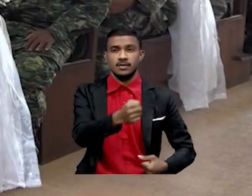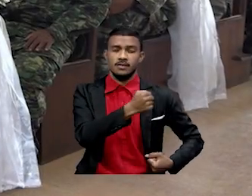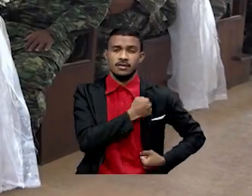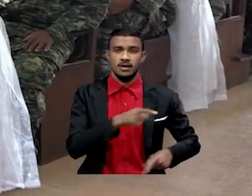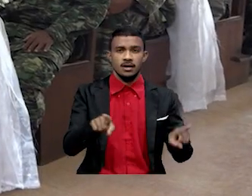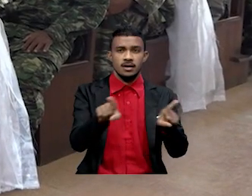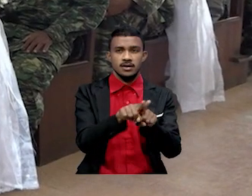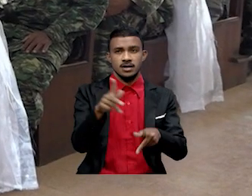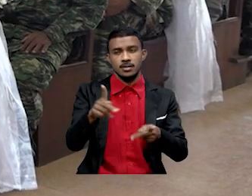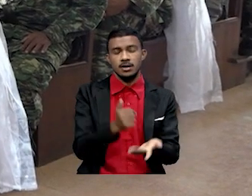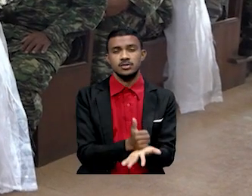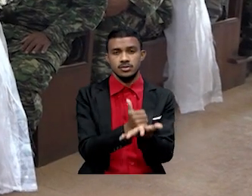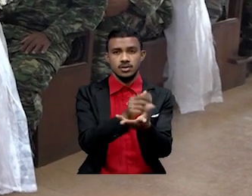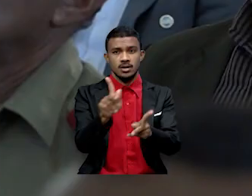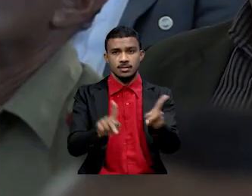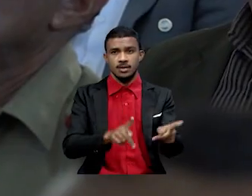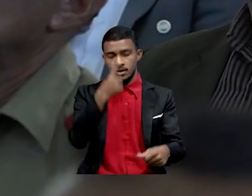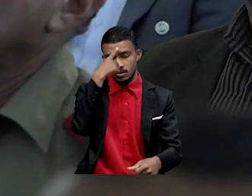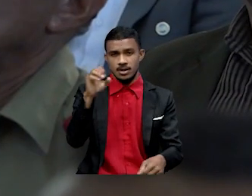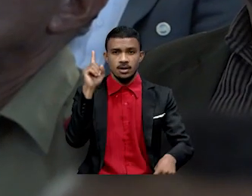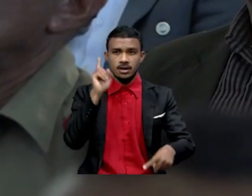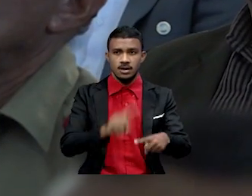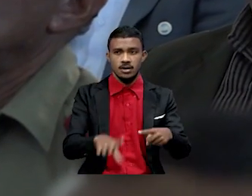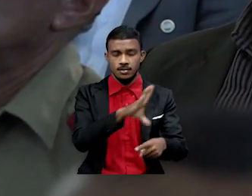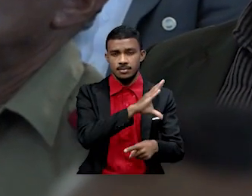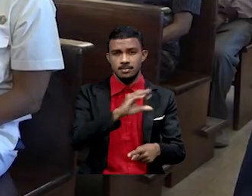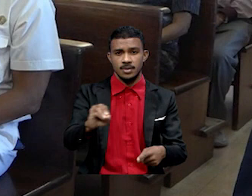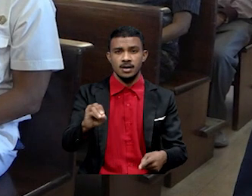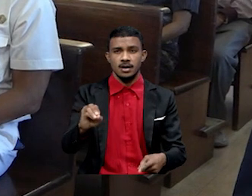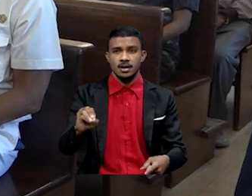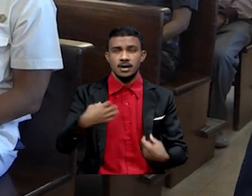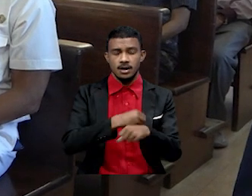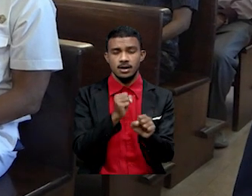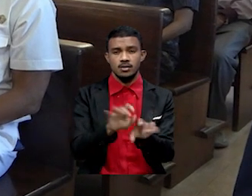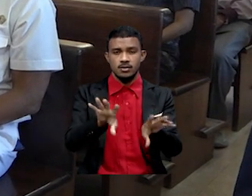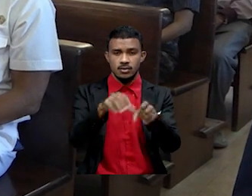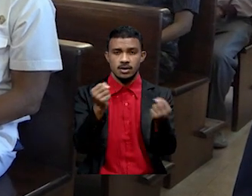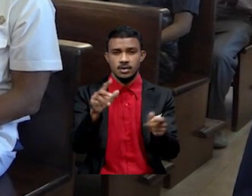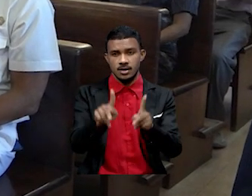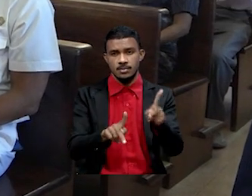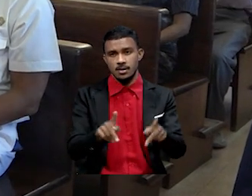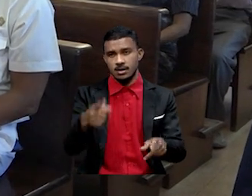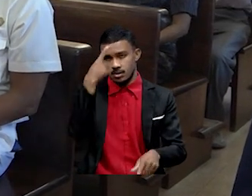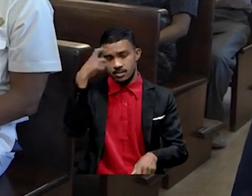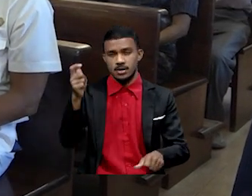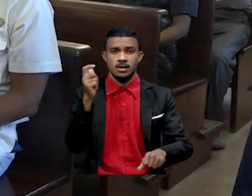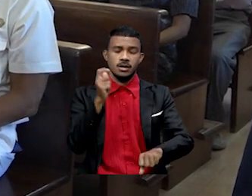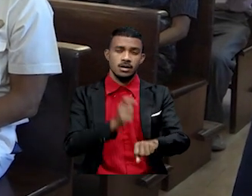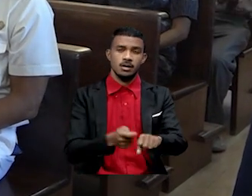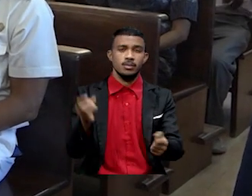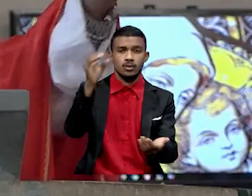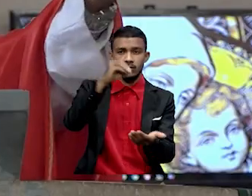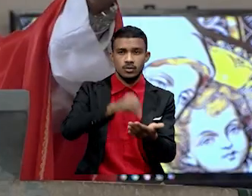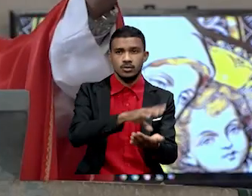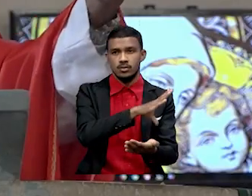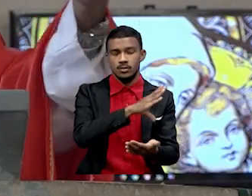kroat povunian tambane labele sai kroat ba povu tamba tempo to sei fila ba povu. Ia selebrasaun misa